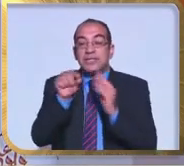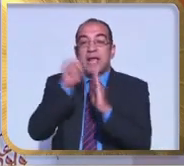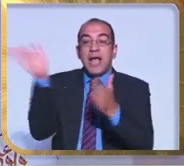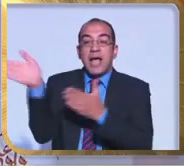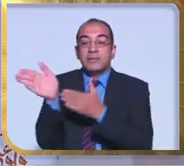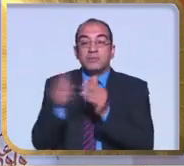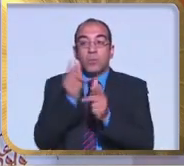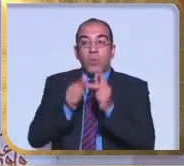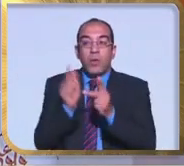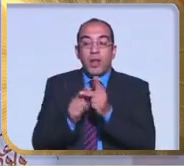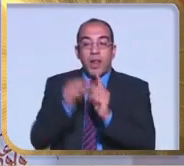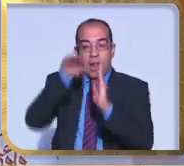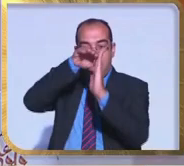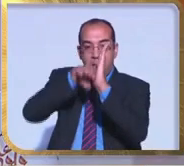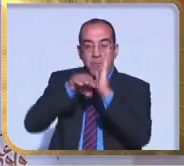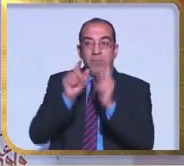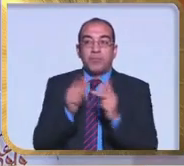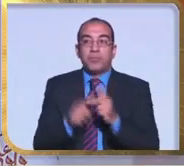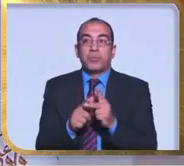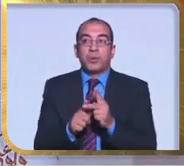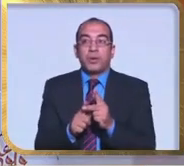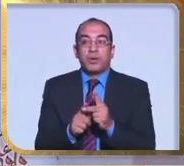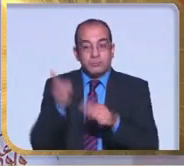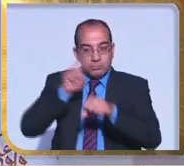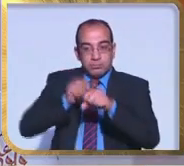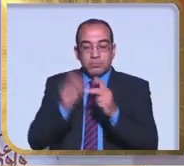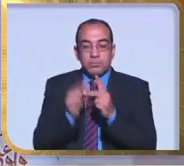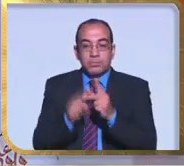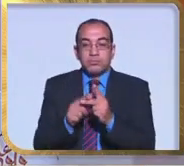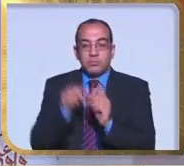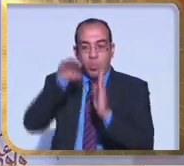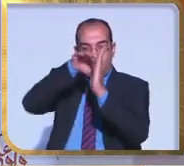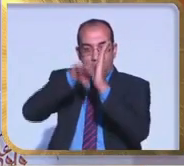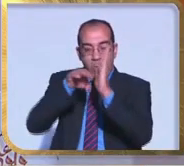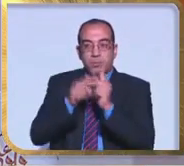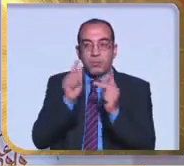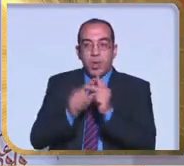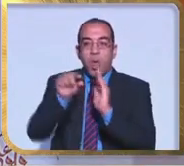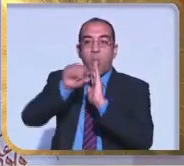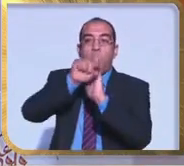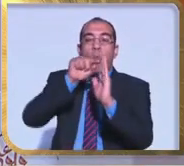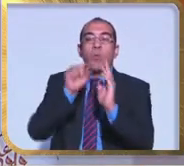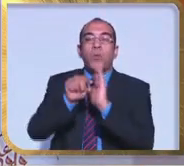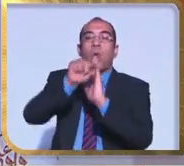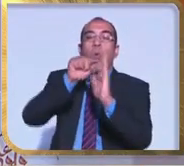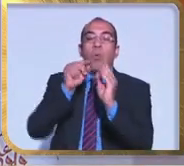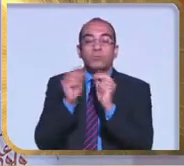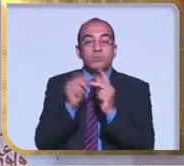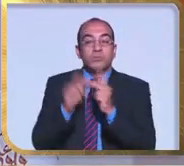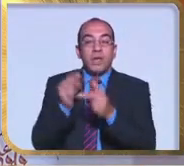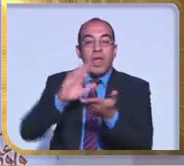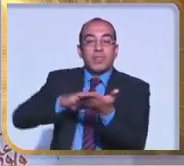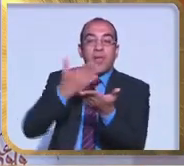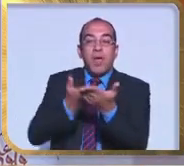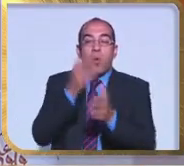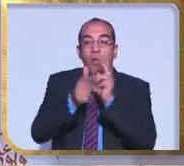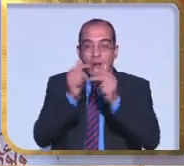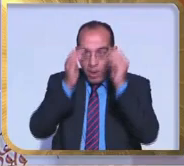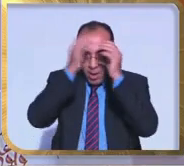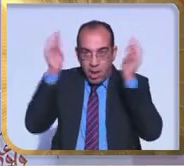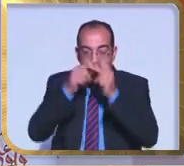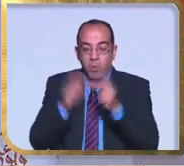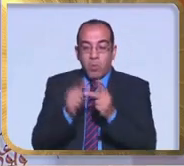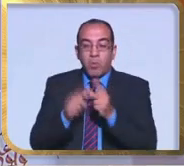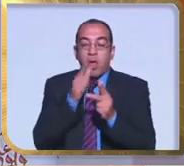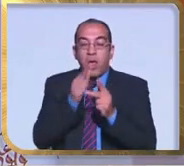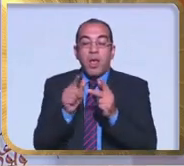المذكور تحت الباب، وكمان أدرج في هذه العناوين أو اللي هي التراجم علم جم من